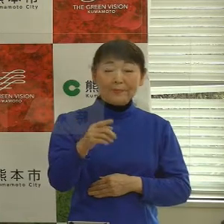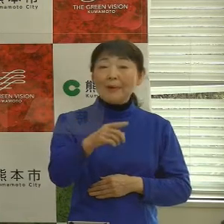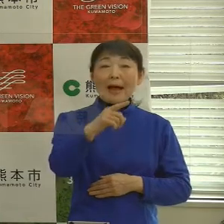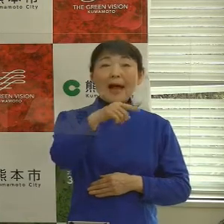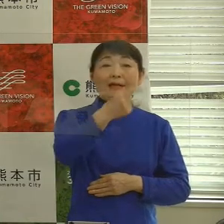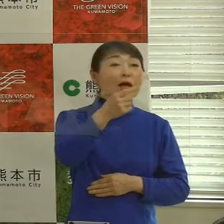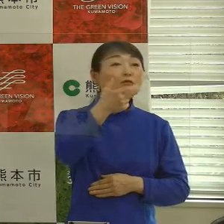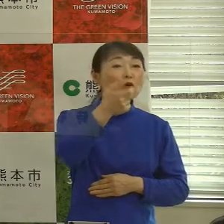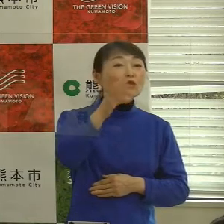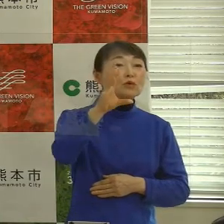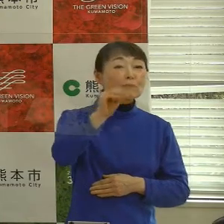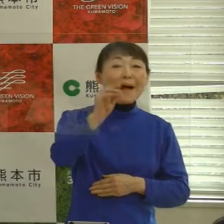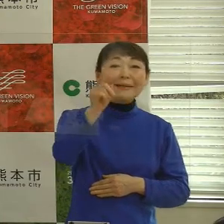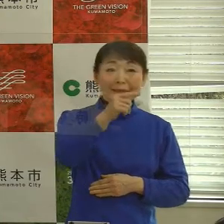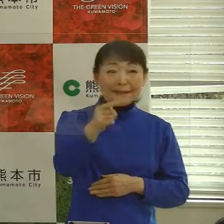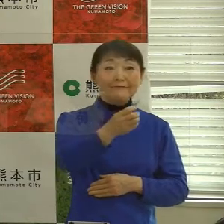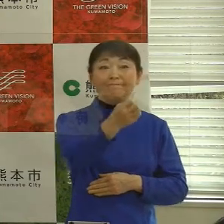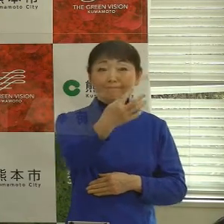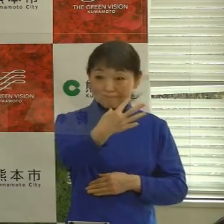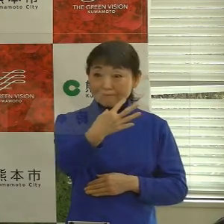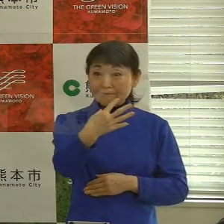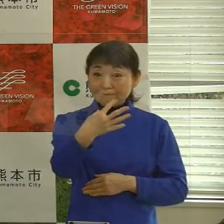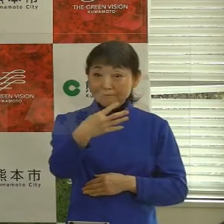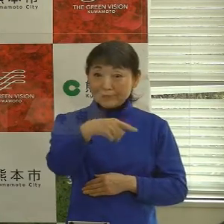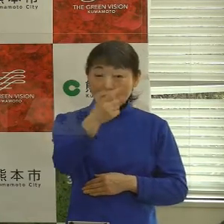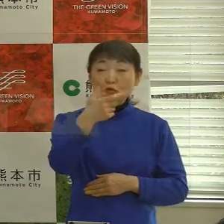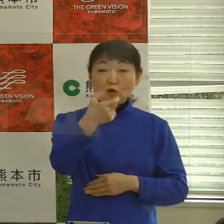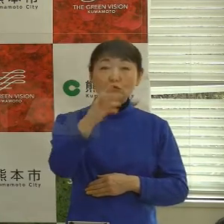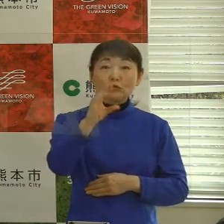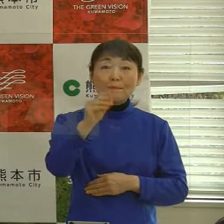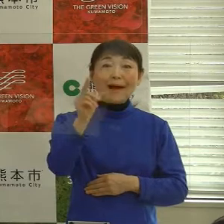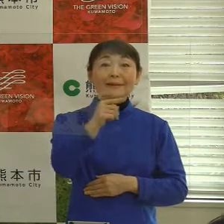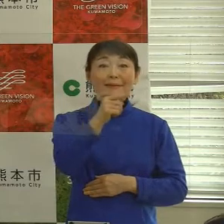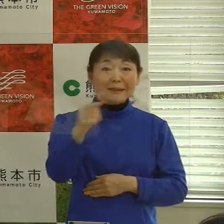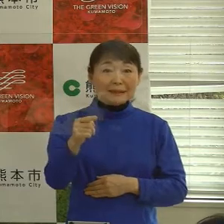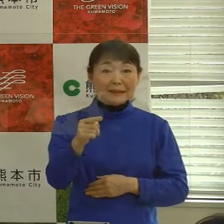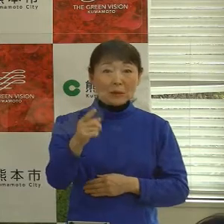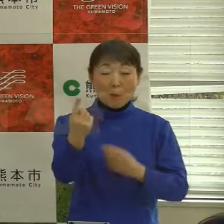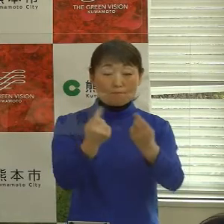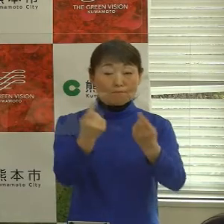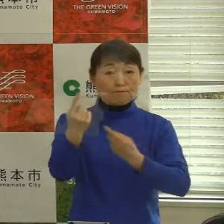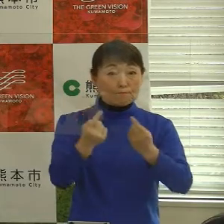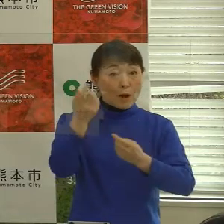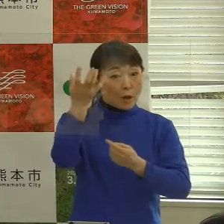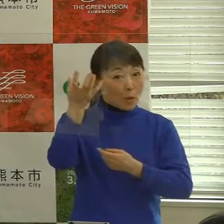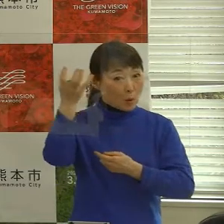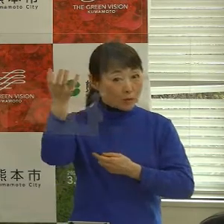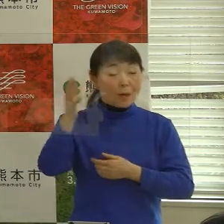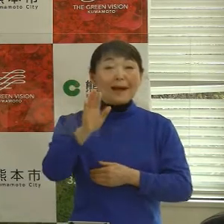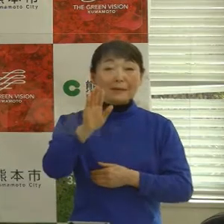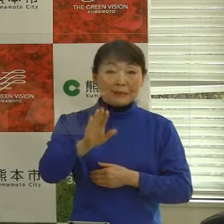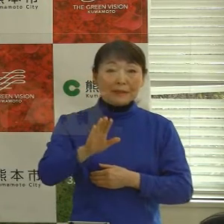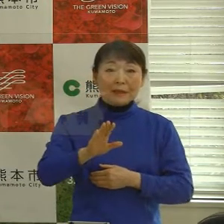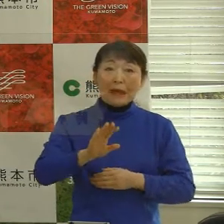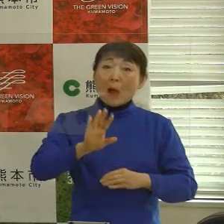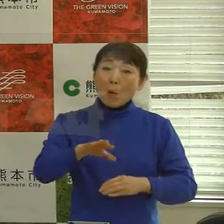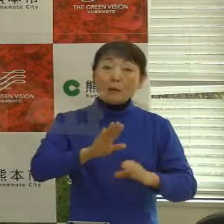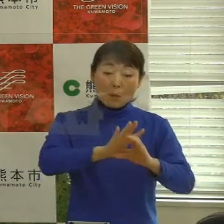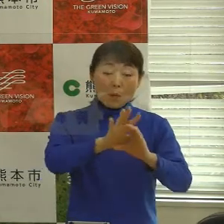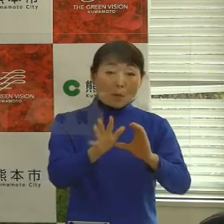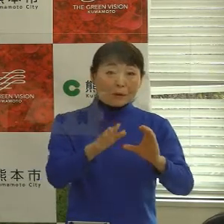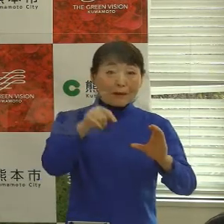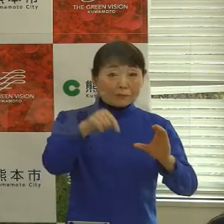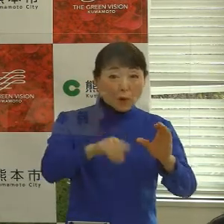160万人ですね、ごめんなさい、160万人の、人で予想してるんですが、コロナ禍の中であってもですね、